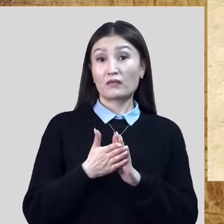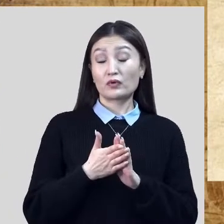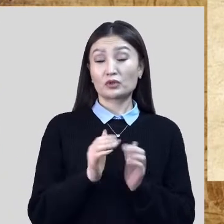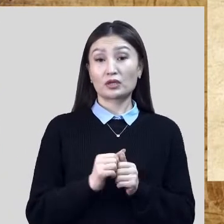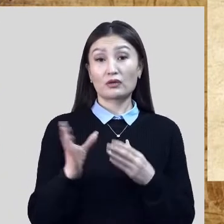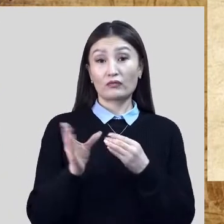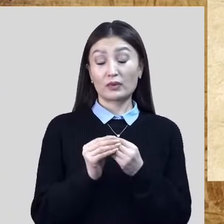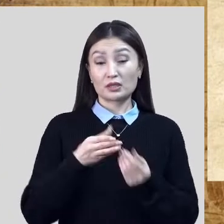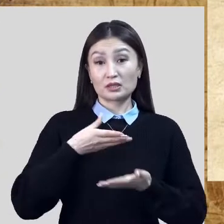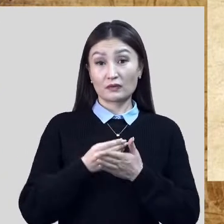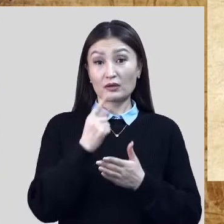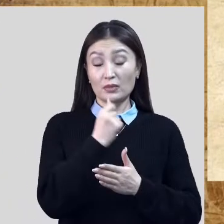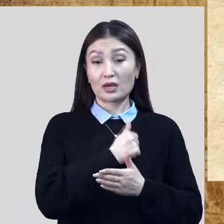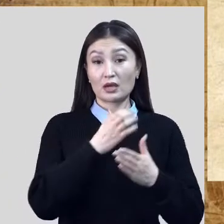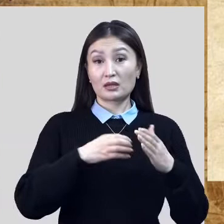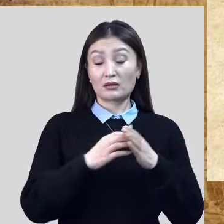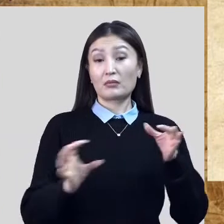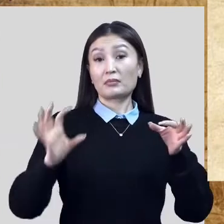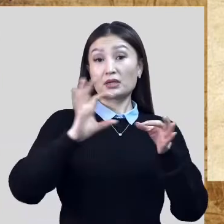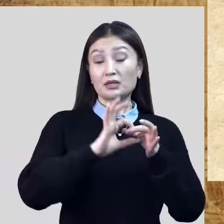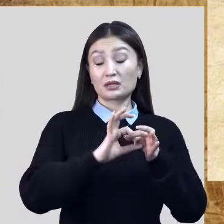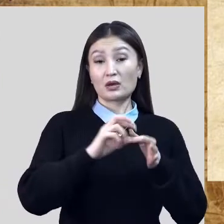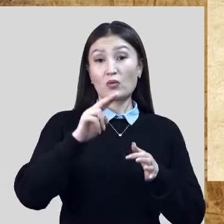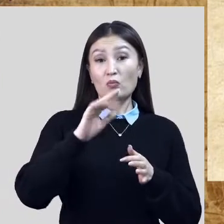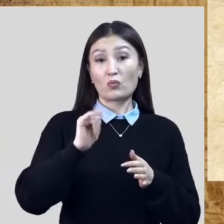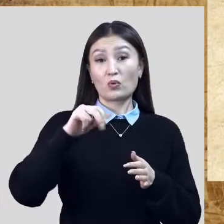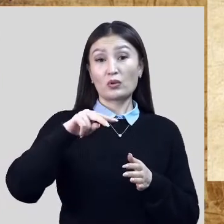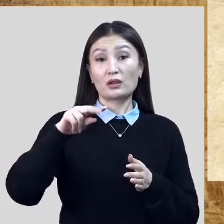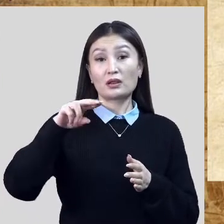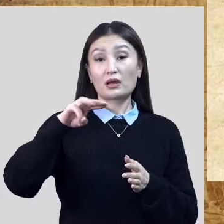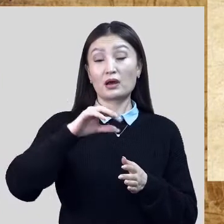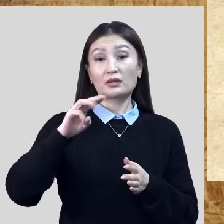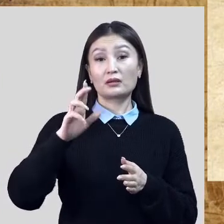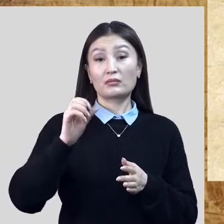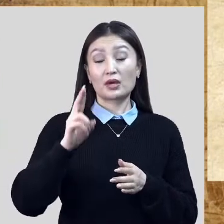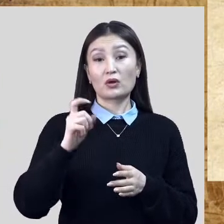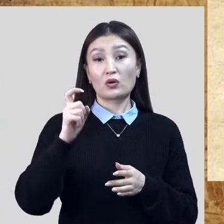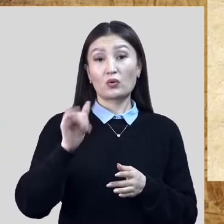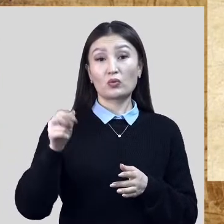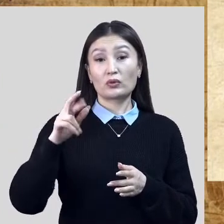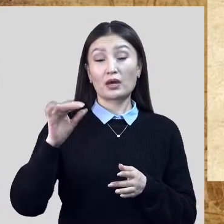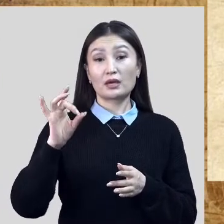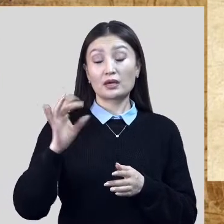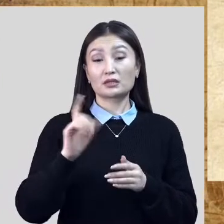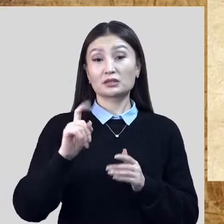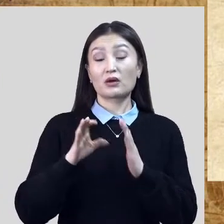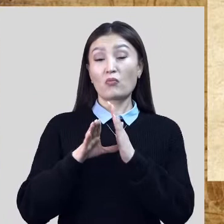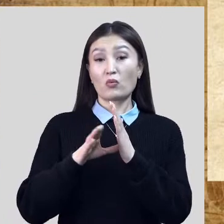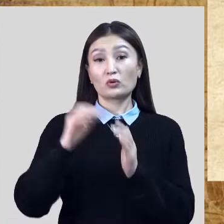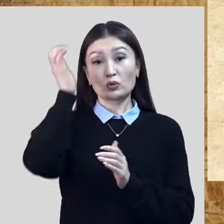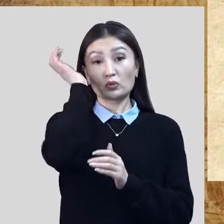Заговорщики вместе со своими отрядами присоединились к Пулатбеку. Худаяр-хан обратился за